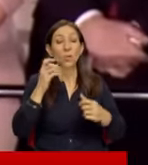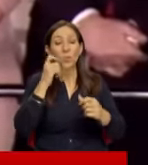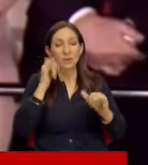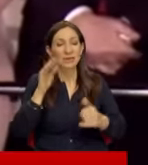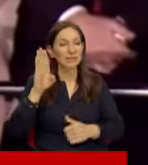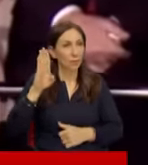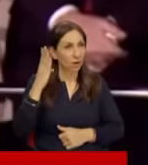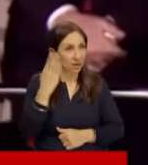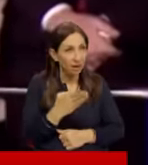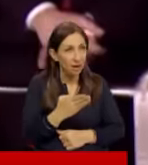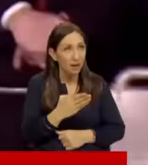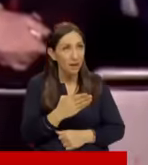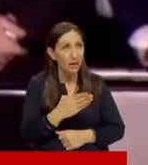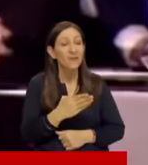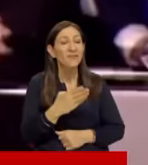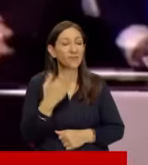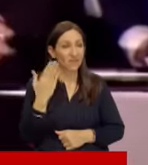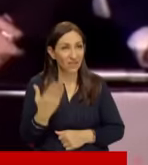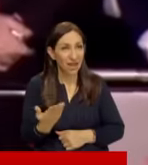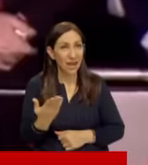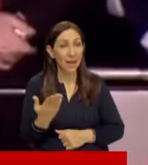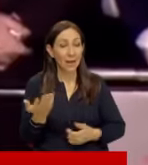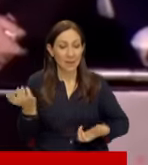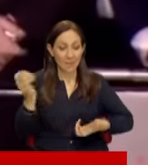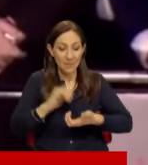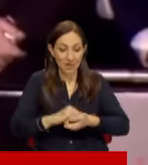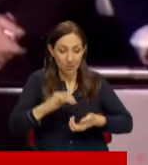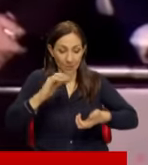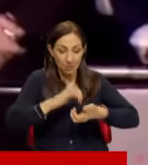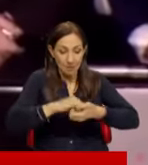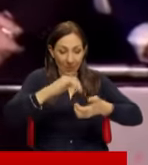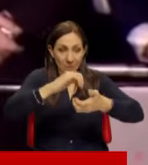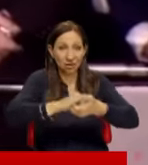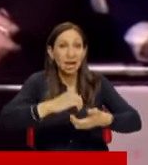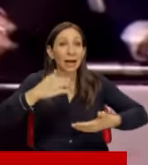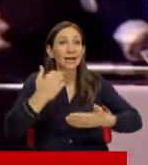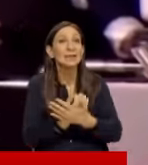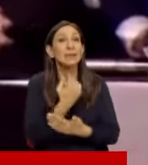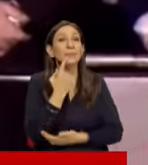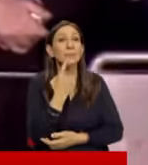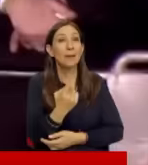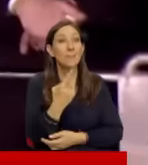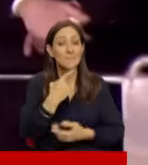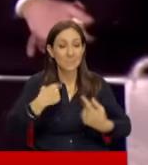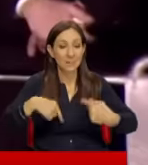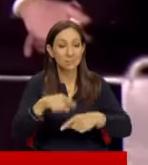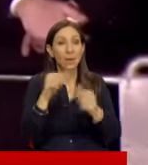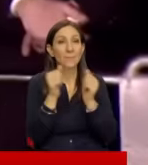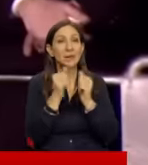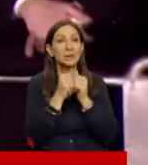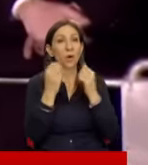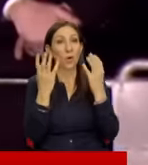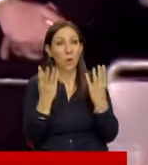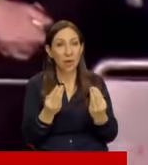muhafazakar demokratlara ve birleşe birleşe kazanalım deyip de bizimle birlikte